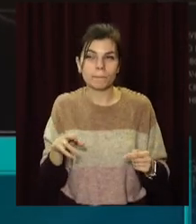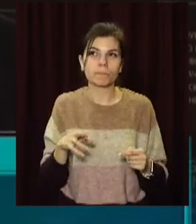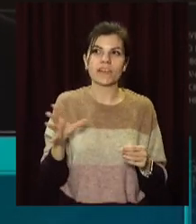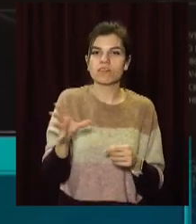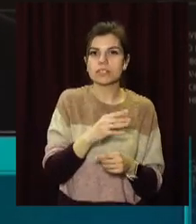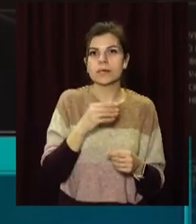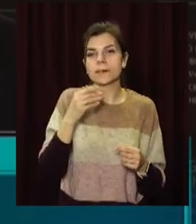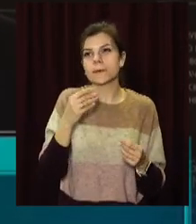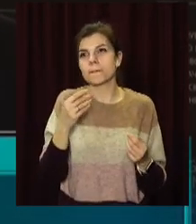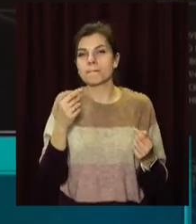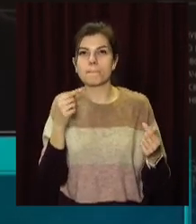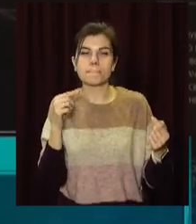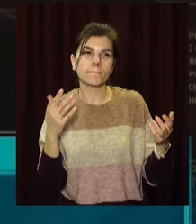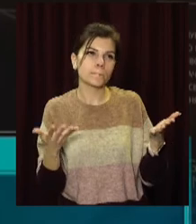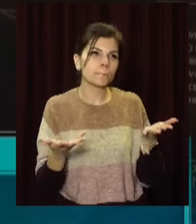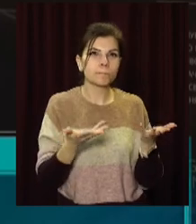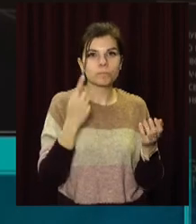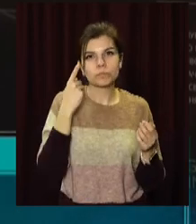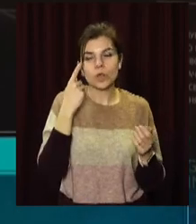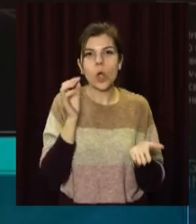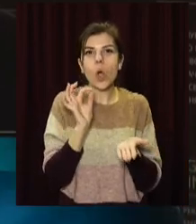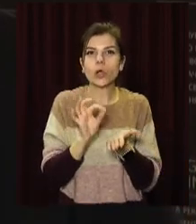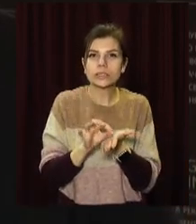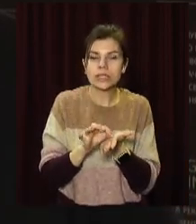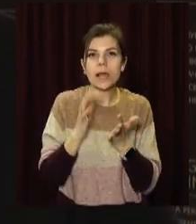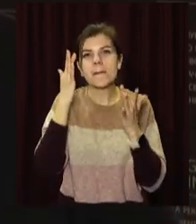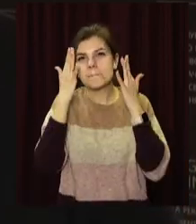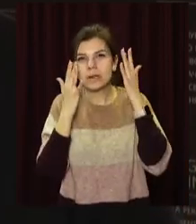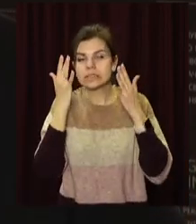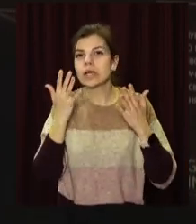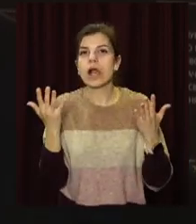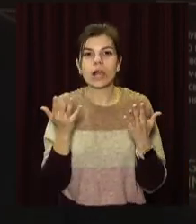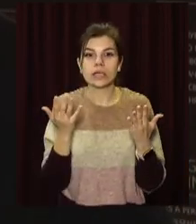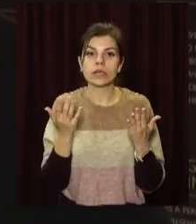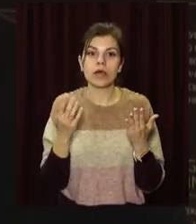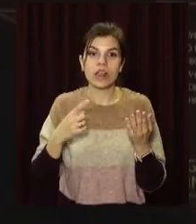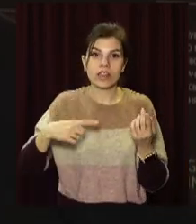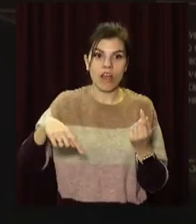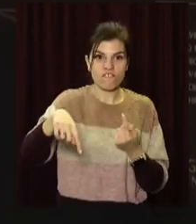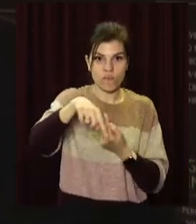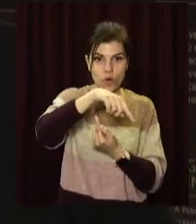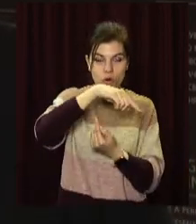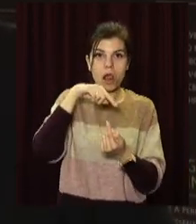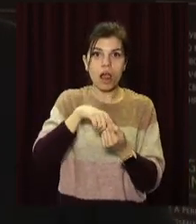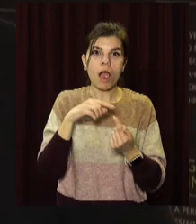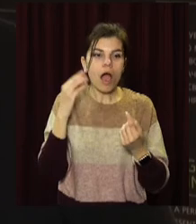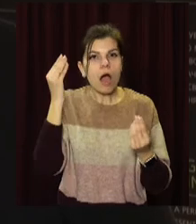всі протилежні оцінки, думки, які точаться навкруги цієї